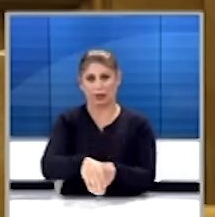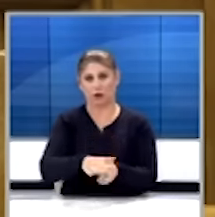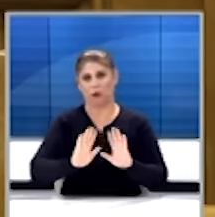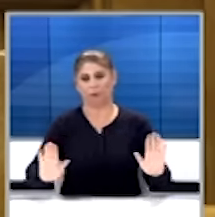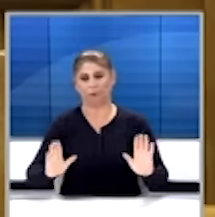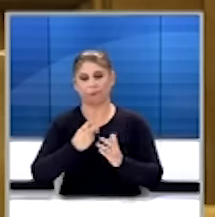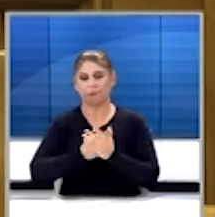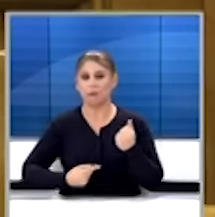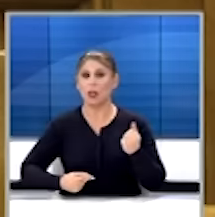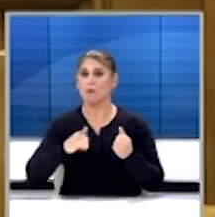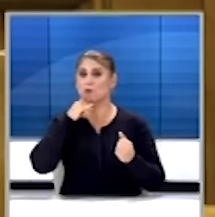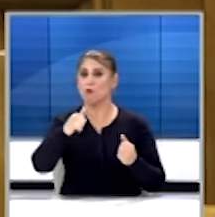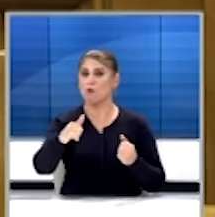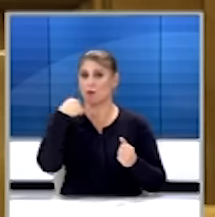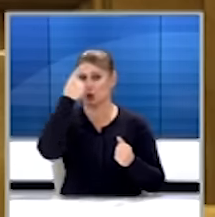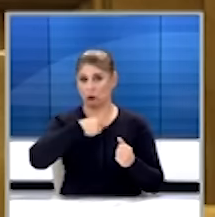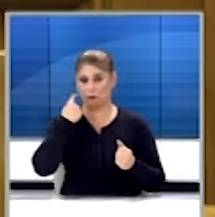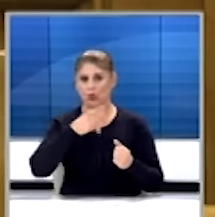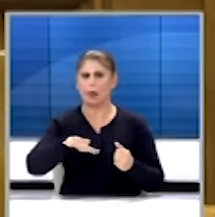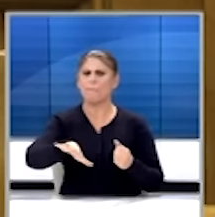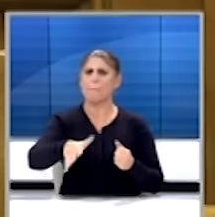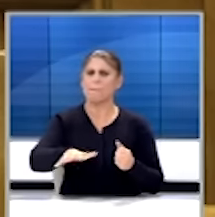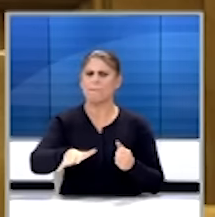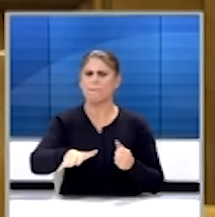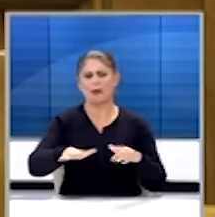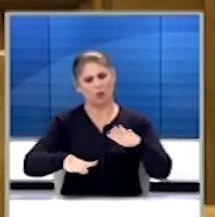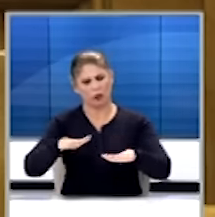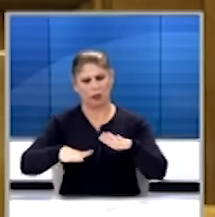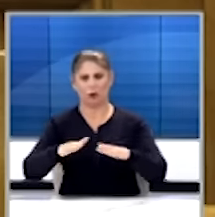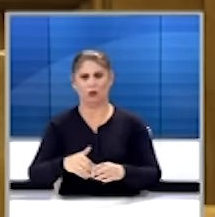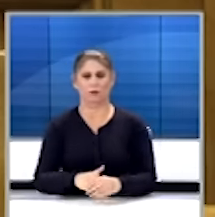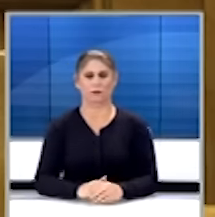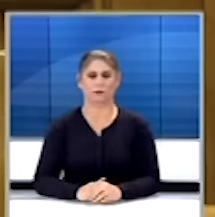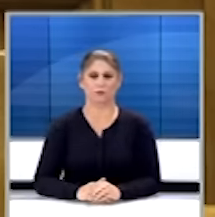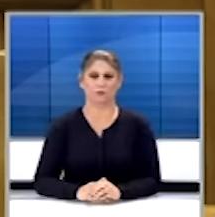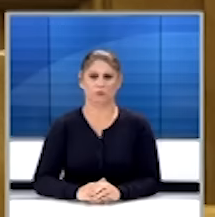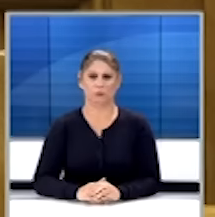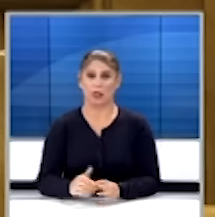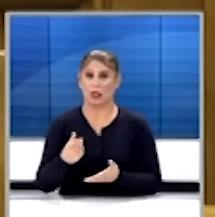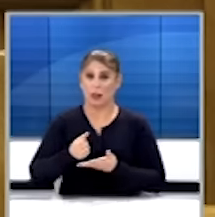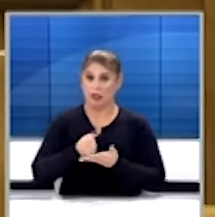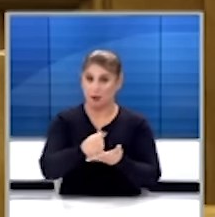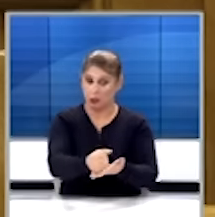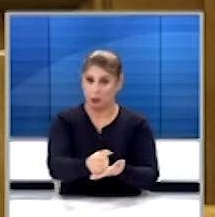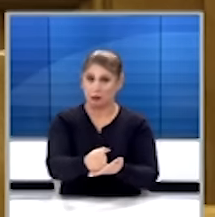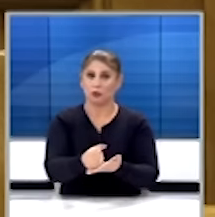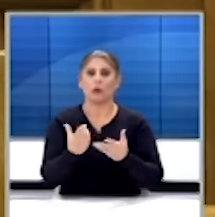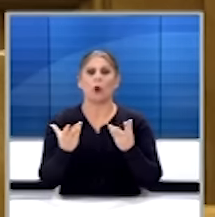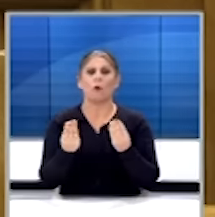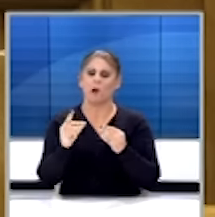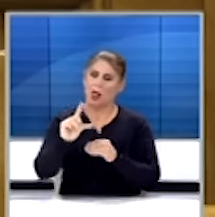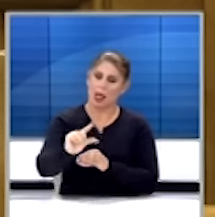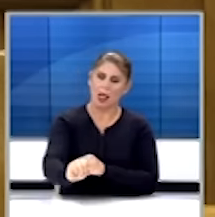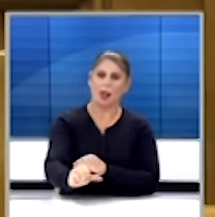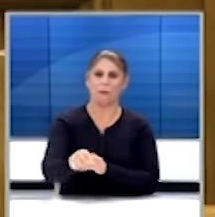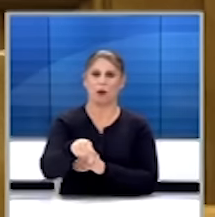οι ελλείψεις σε μόνιμο προσωπικό είναι περίπου ανάλογες και η χρηματοδότηση πολύ